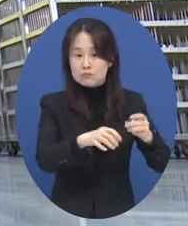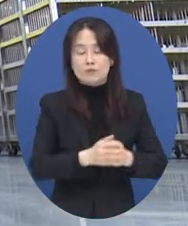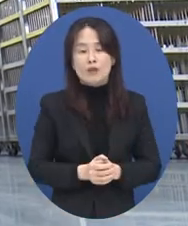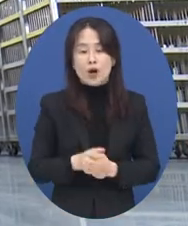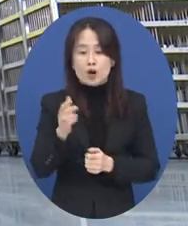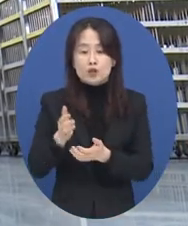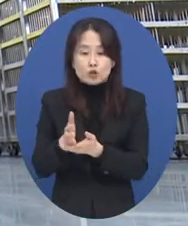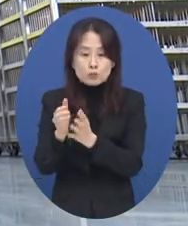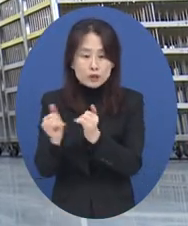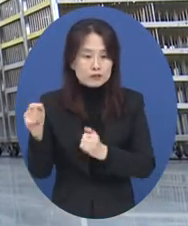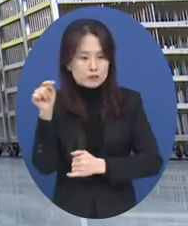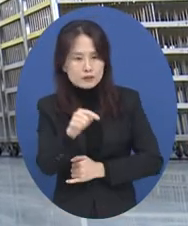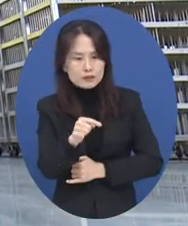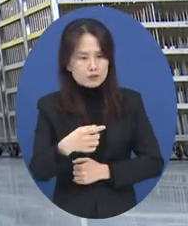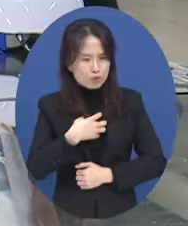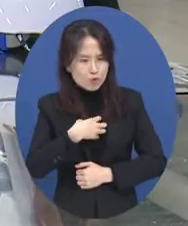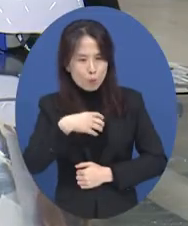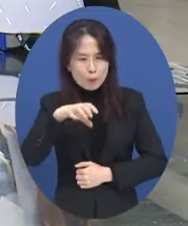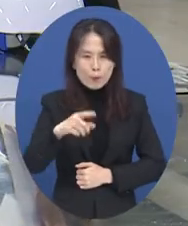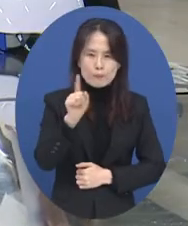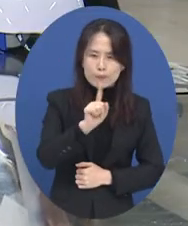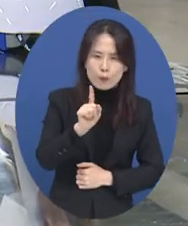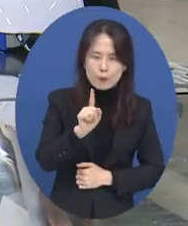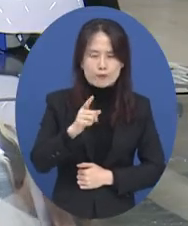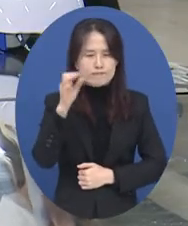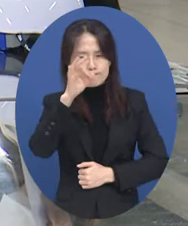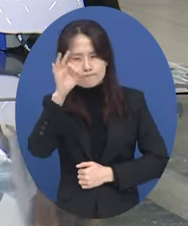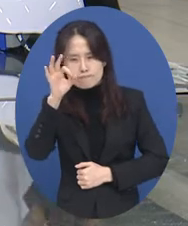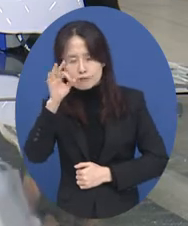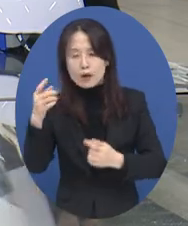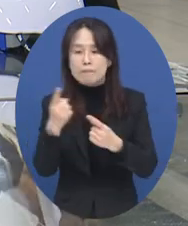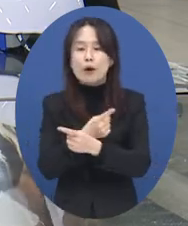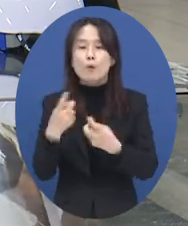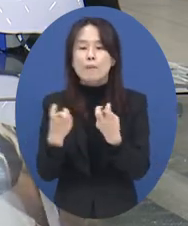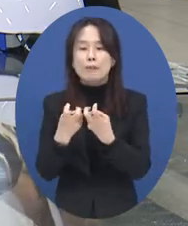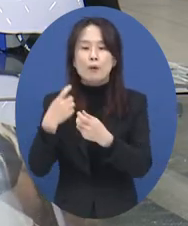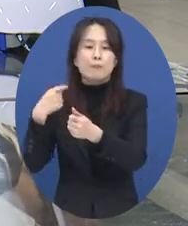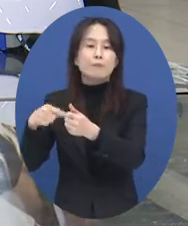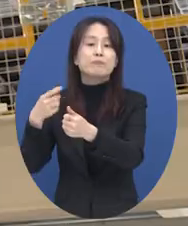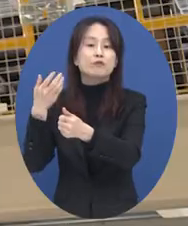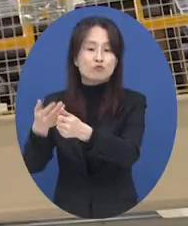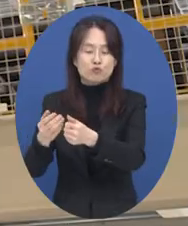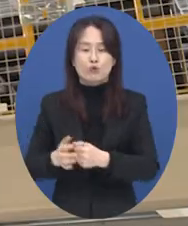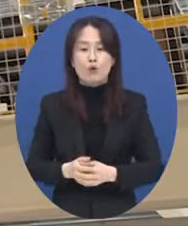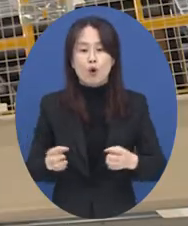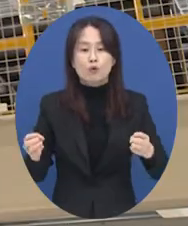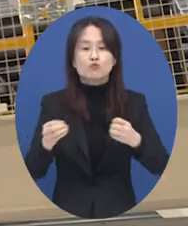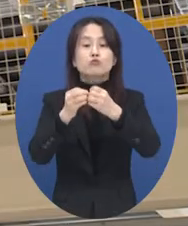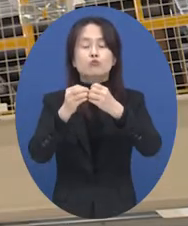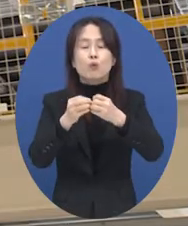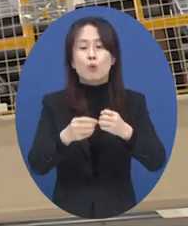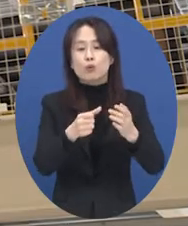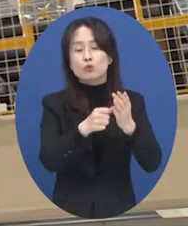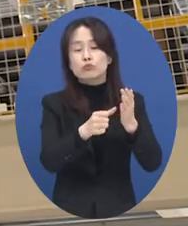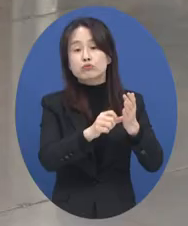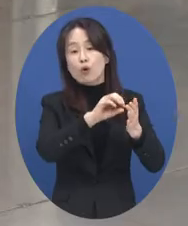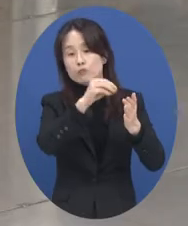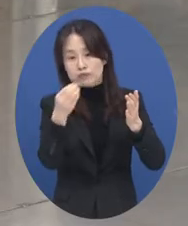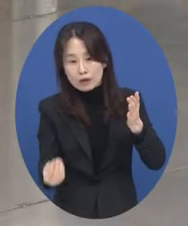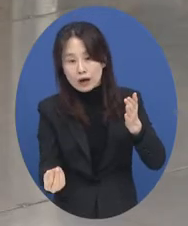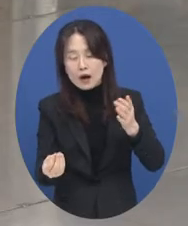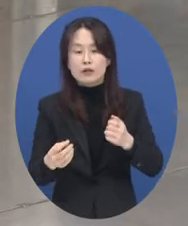산 업자의 전문가들이 나서 위험요인을 확인하고 개선방안을 조언합니다 충돌이나 적자 물 추락